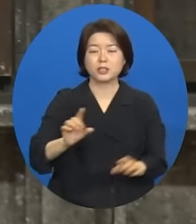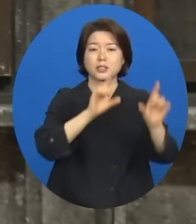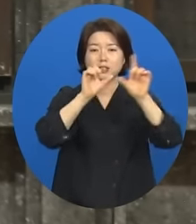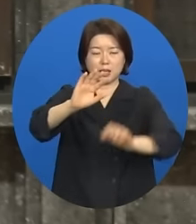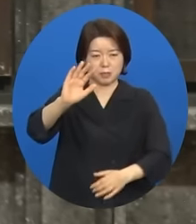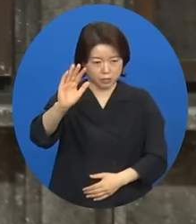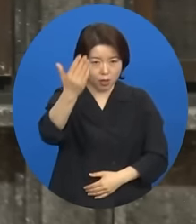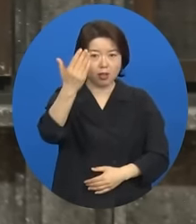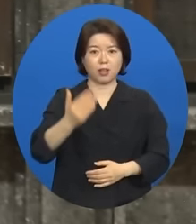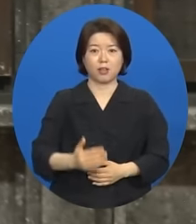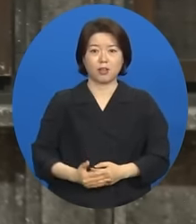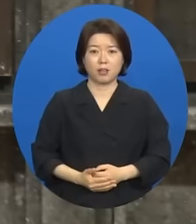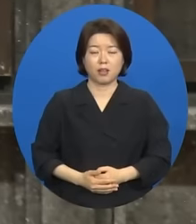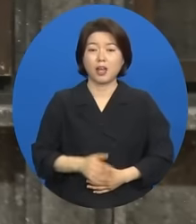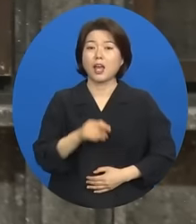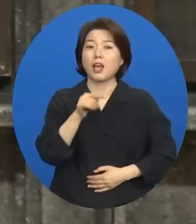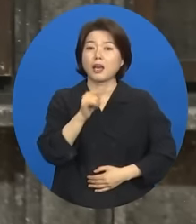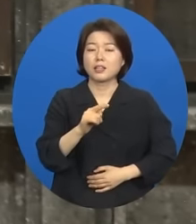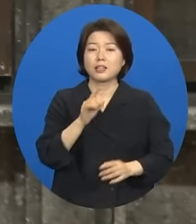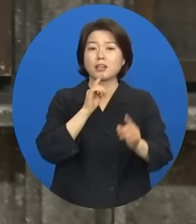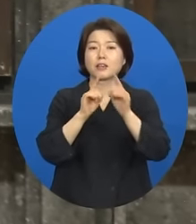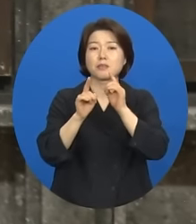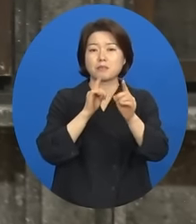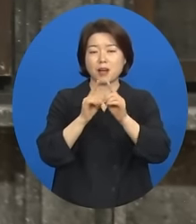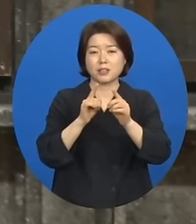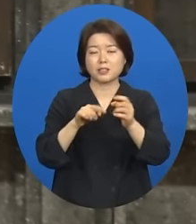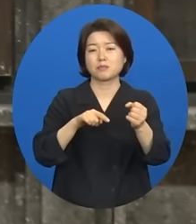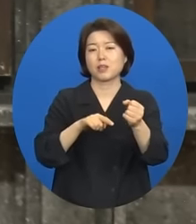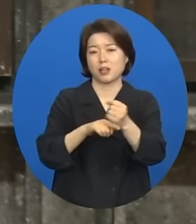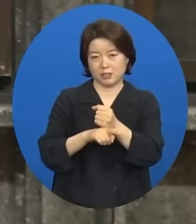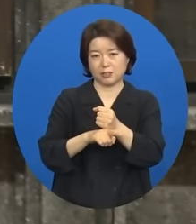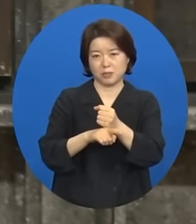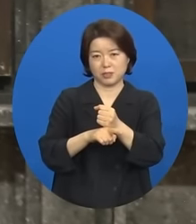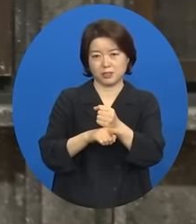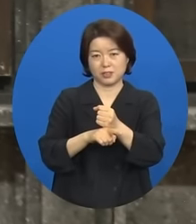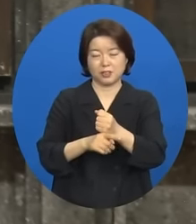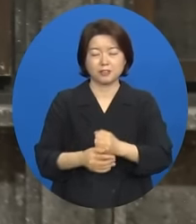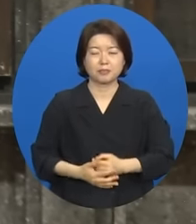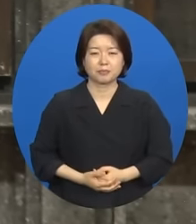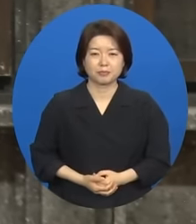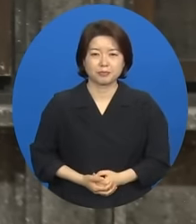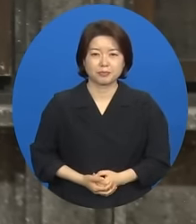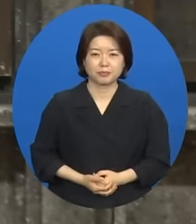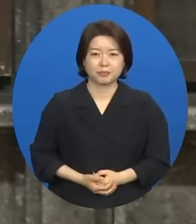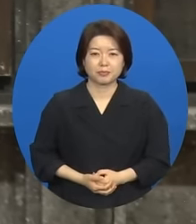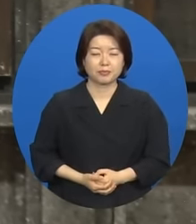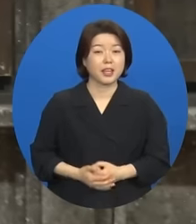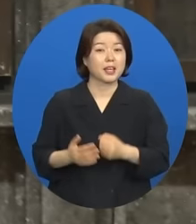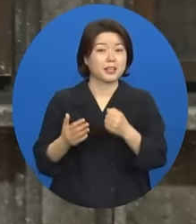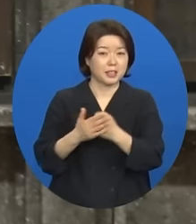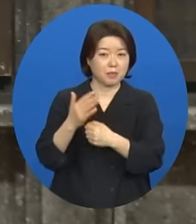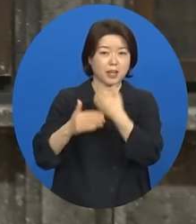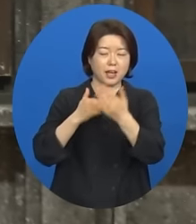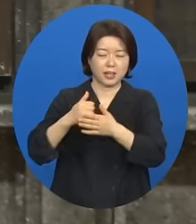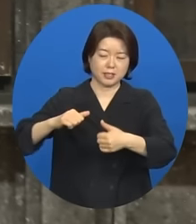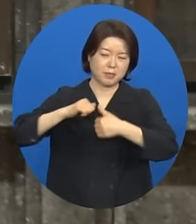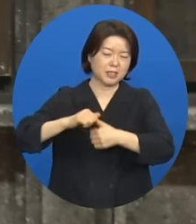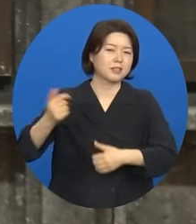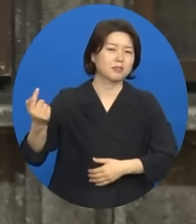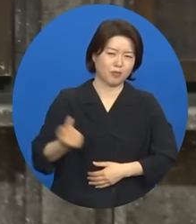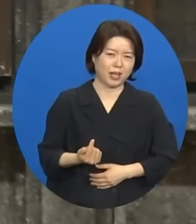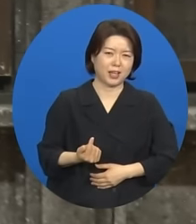거야. 이것이 이 말씀의 의미인 줄로 믿습니다. 그래서 하나님의 씨름을 걸어오신 거예요.